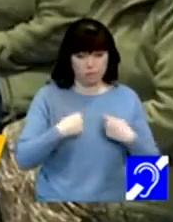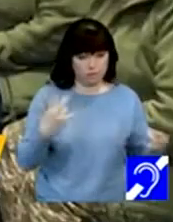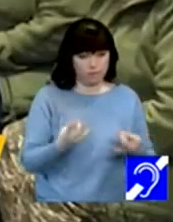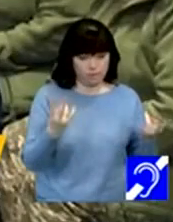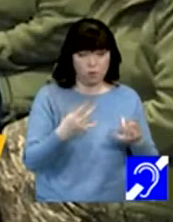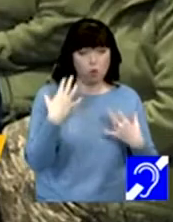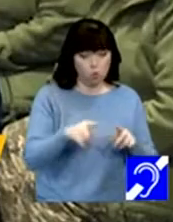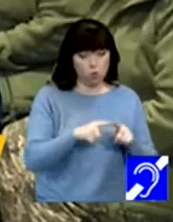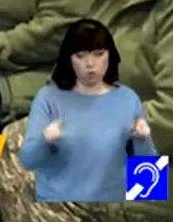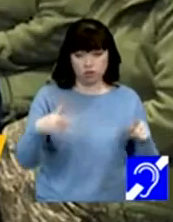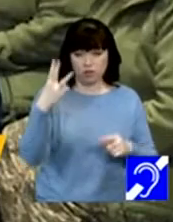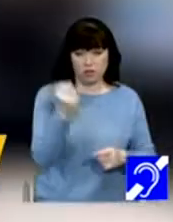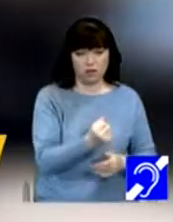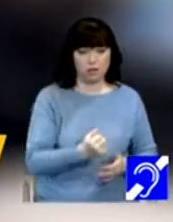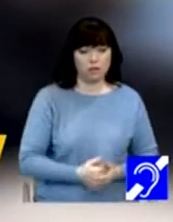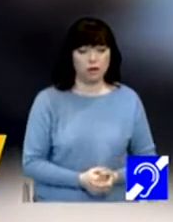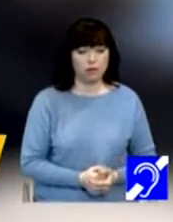de mai bine de 3 săptămâni.